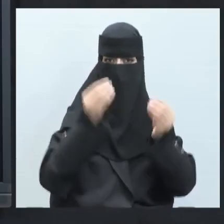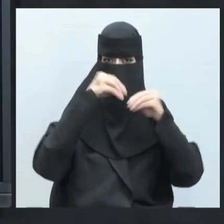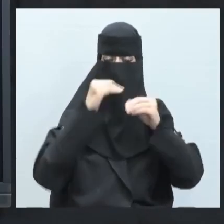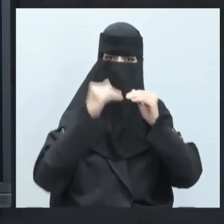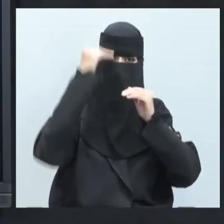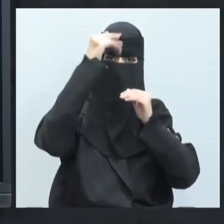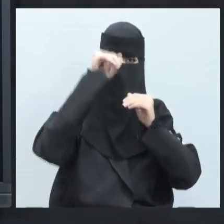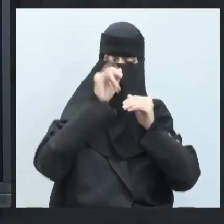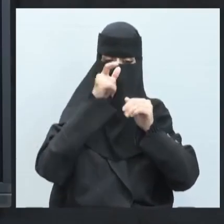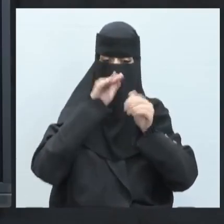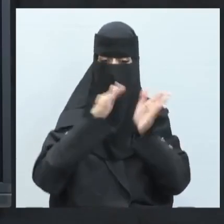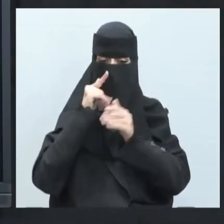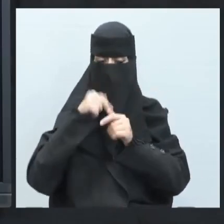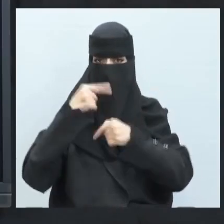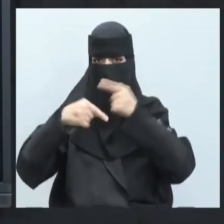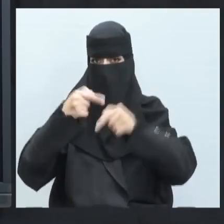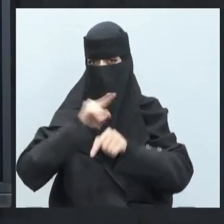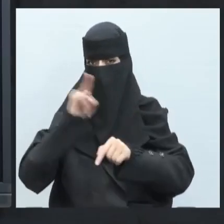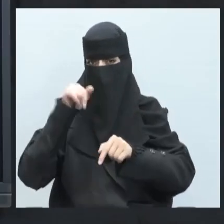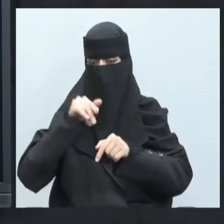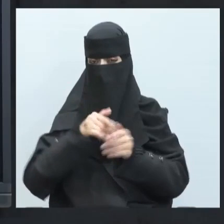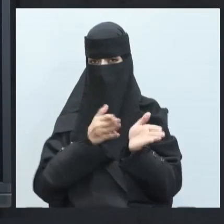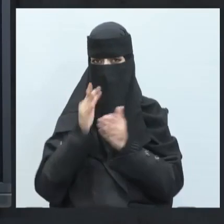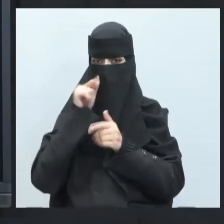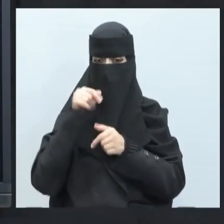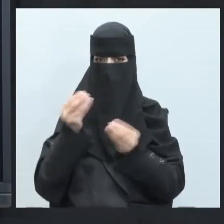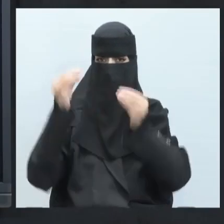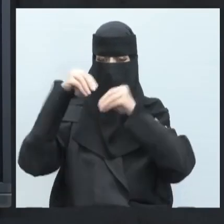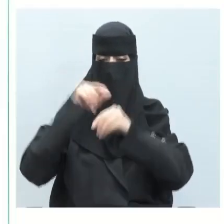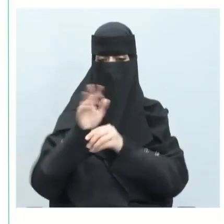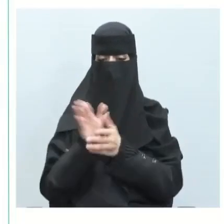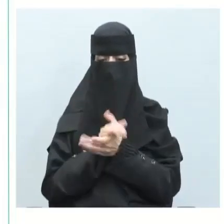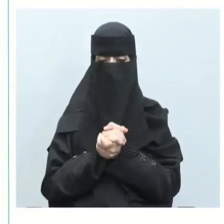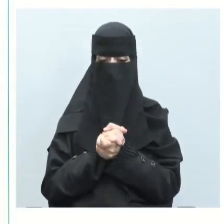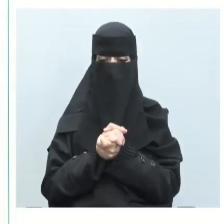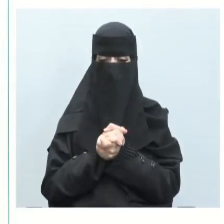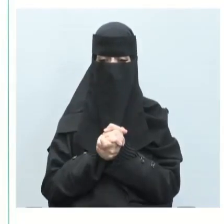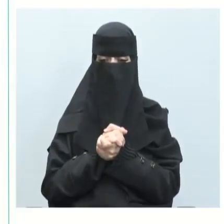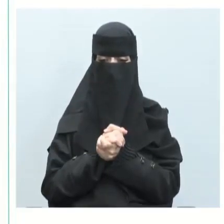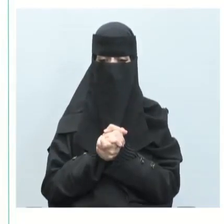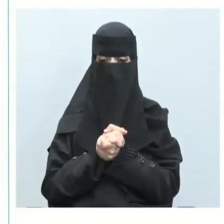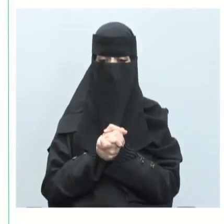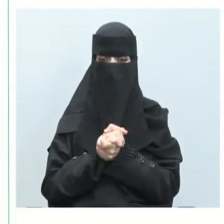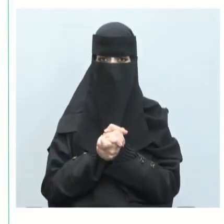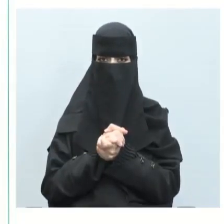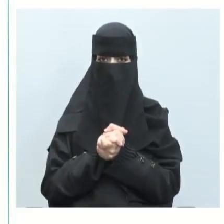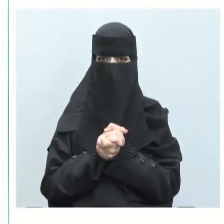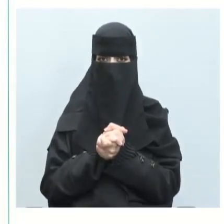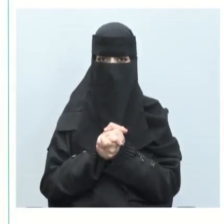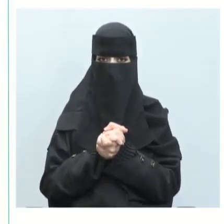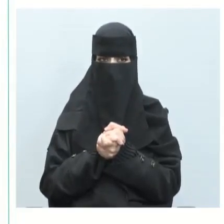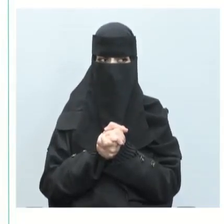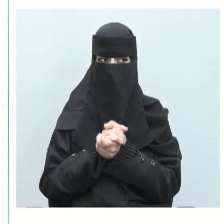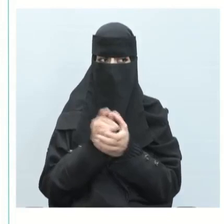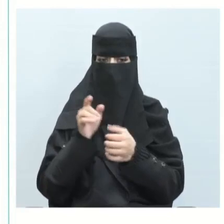اعلى من المعتاد او هذه الخدمات الاضافيه او غيره لو